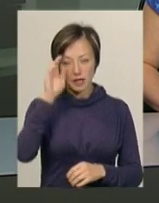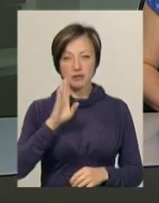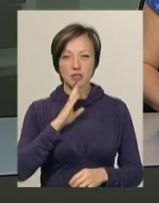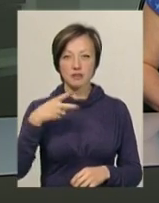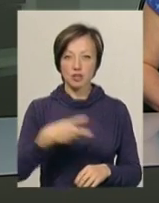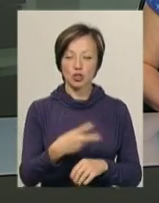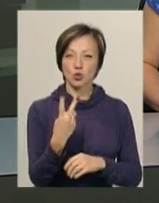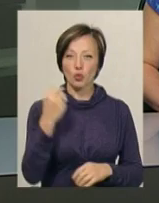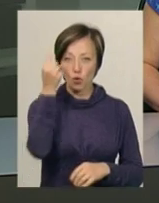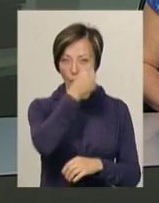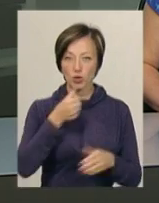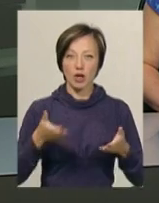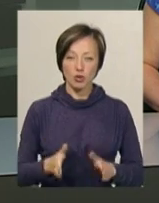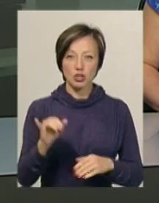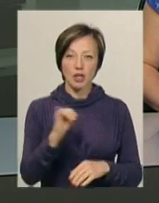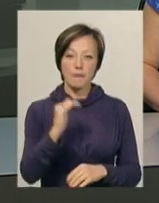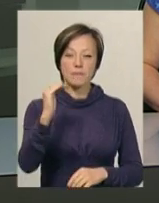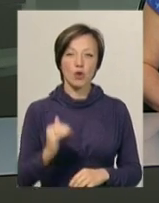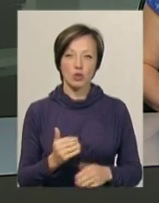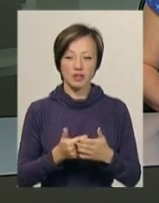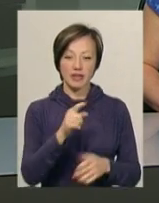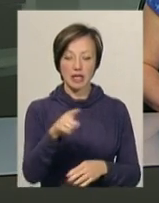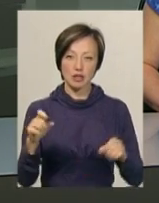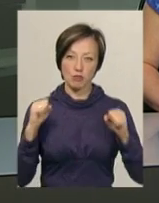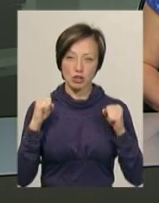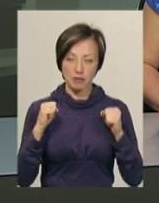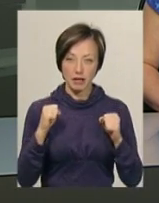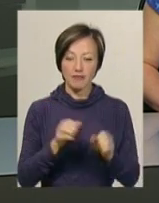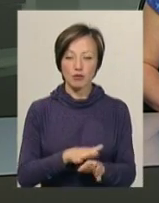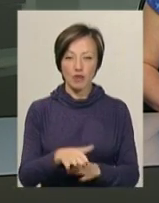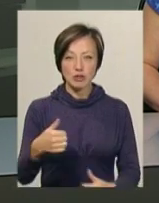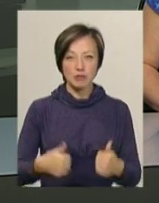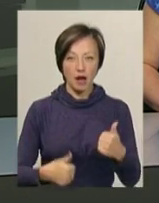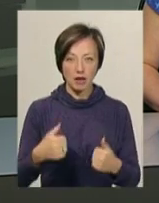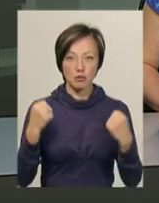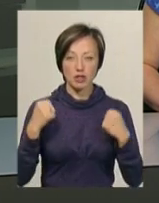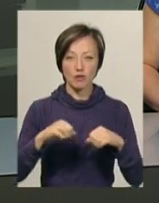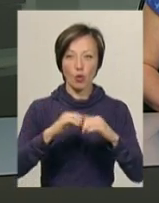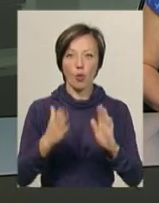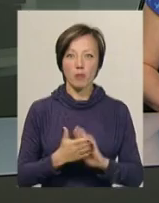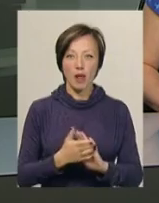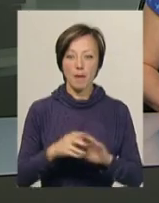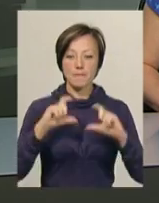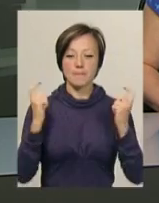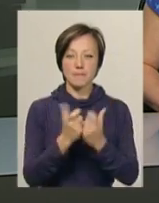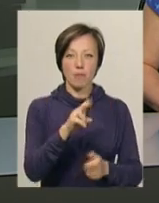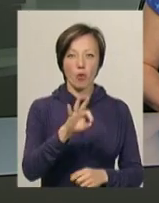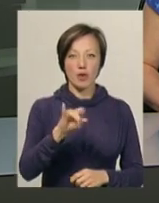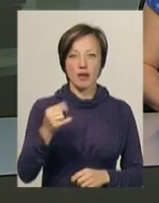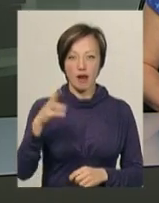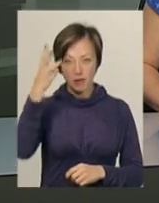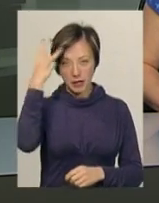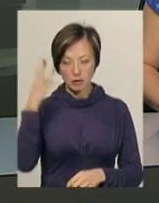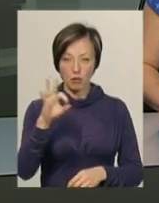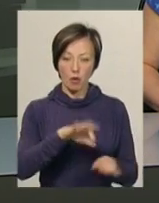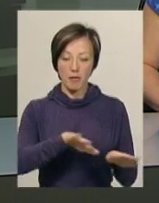дівчата 2002 року народження та молодші від них спортсмени. Відбуваються змагання на спортивному комплексі «Поділля» в Хмельницькому. Про